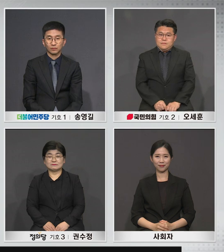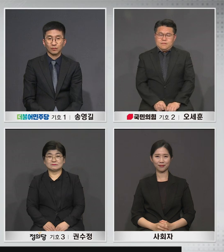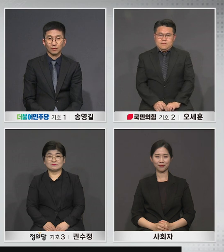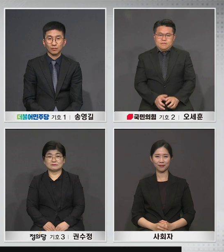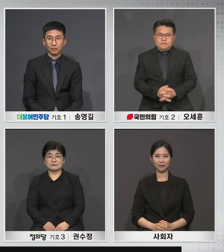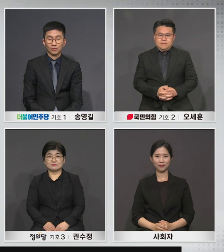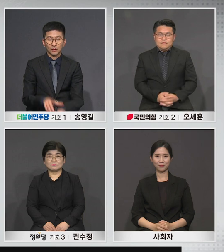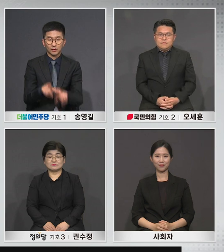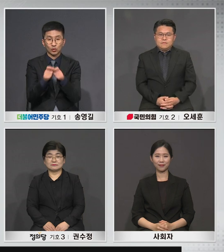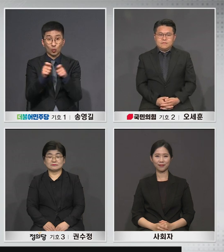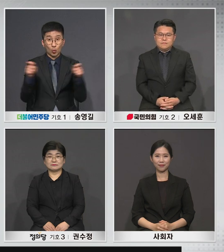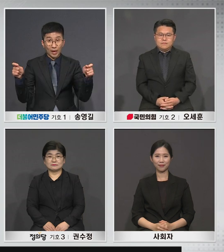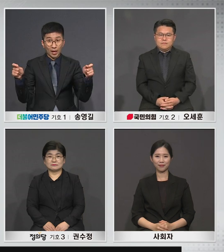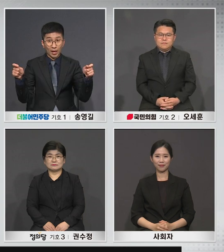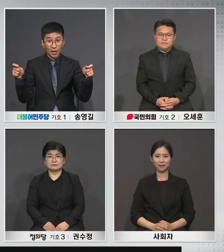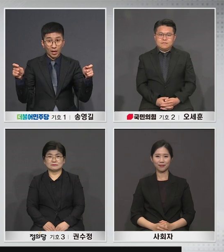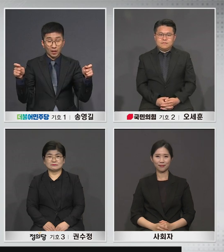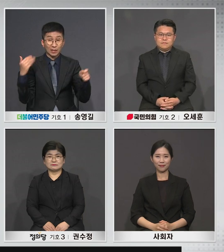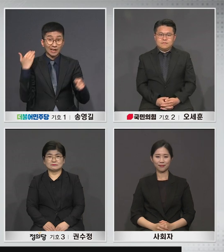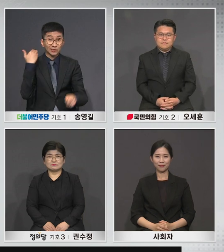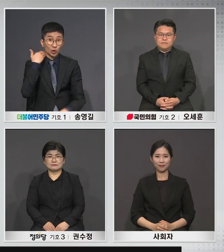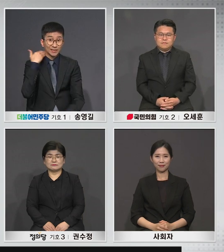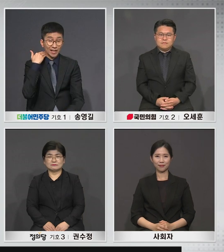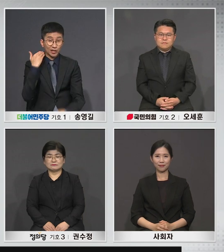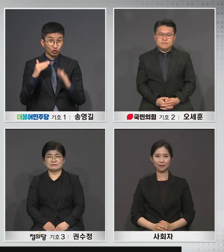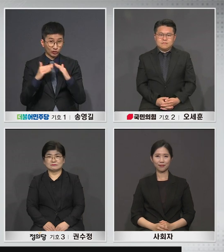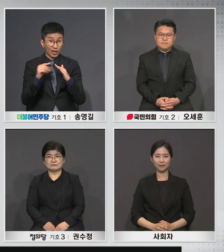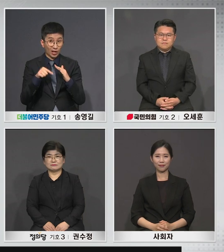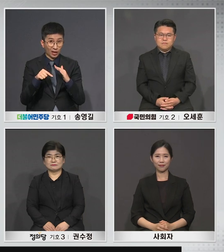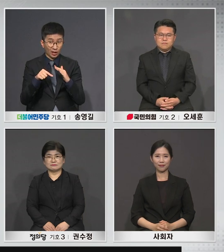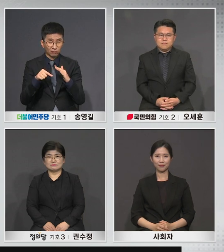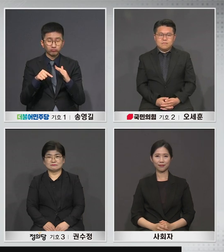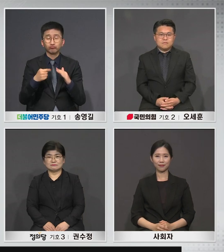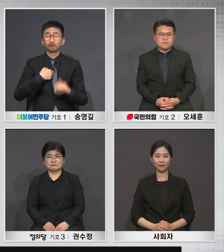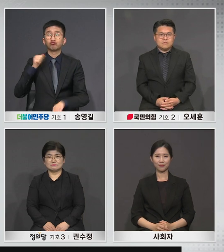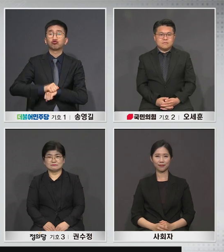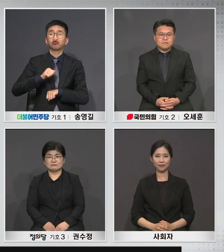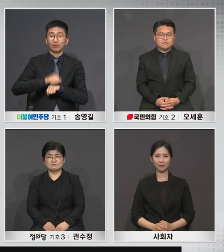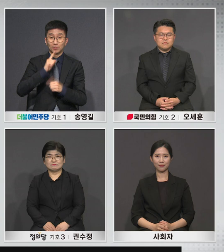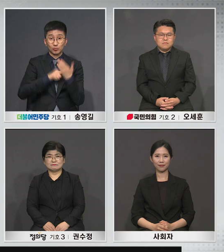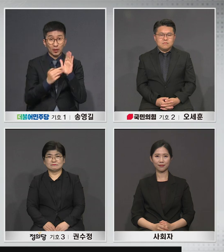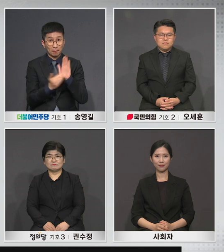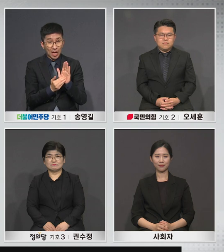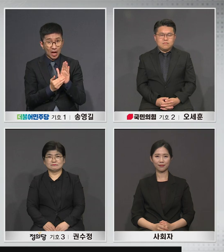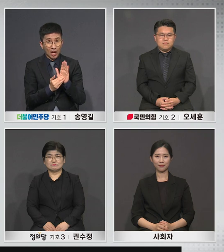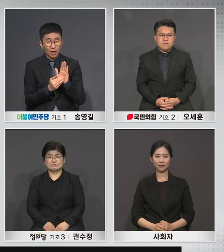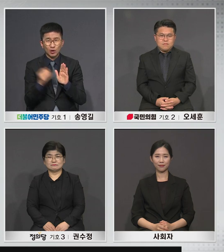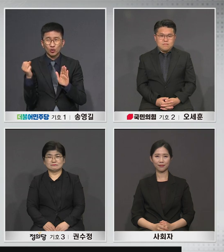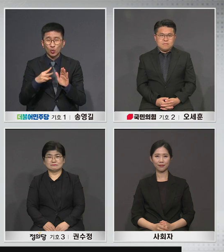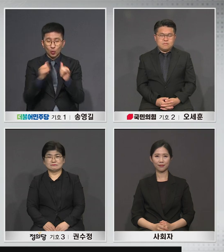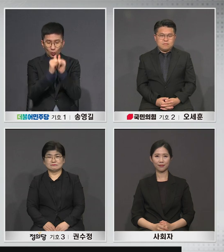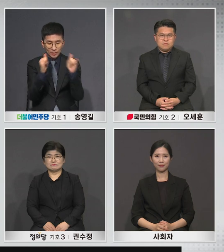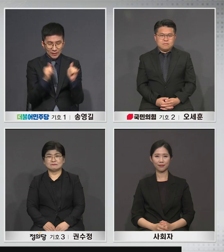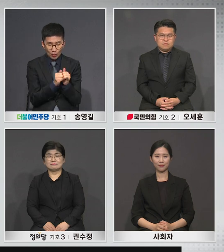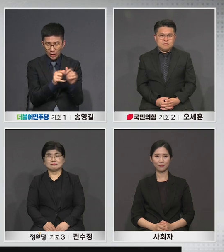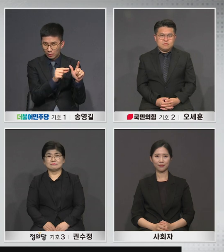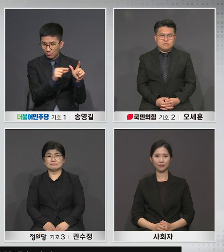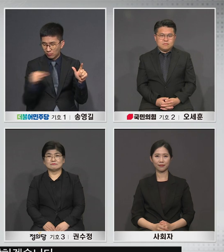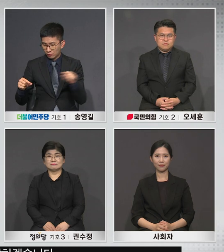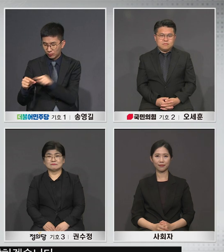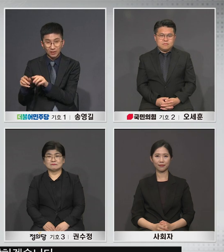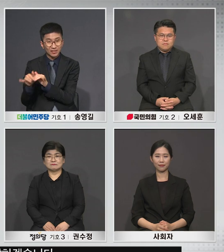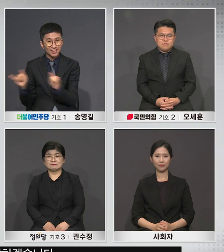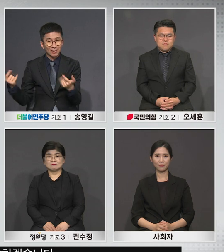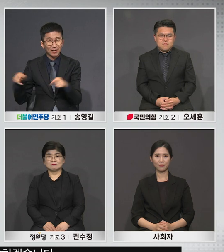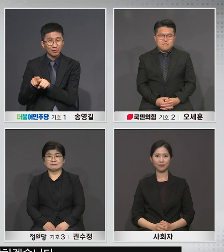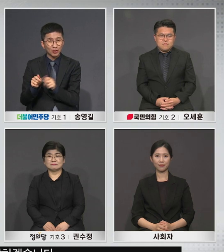전세주택을 아주 업적으로 강조하고 계시고 또 이걸 약자화의 동행이라는 이름을 붙였어요. 그런데